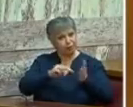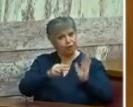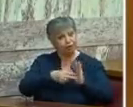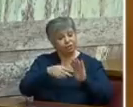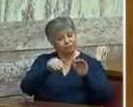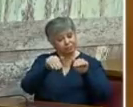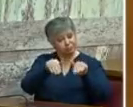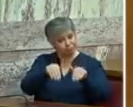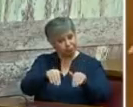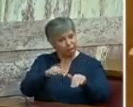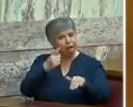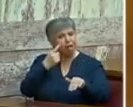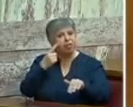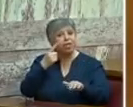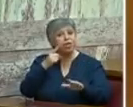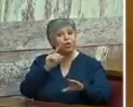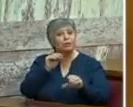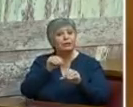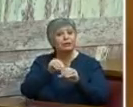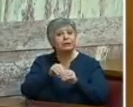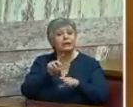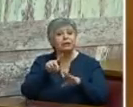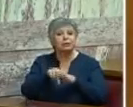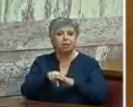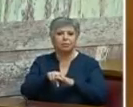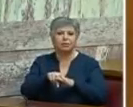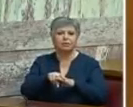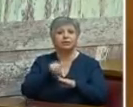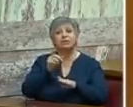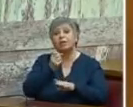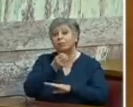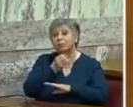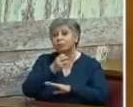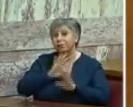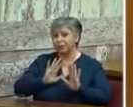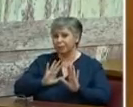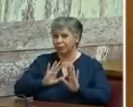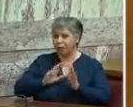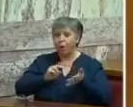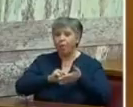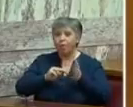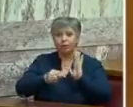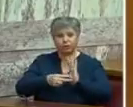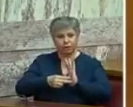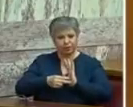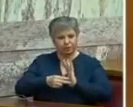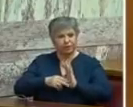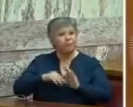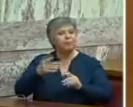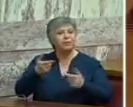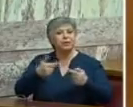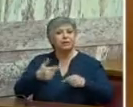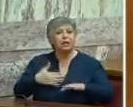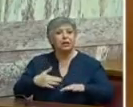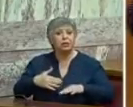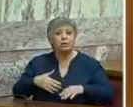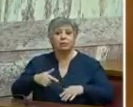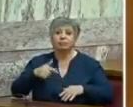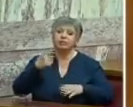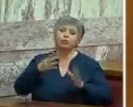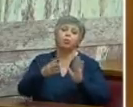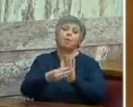λογαριασμοί. Αλλά τι θέλατε εσείς, να πούμε εδώ ότι ναι, έχει ευθύνη ο κύριος Γεωργιάδης, ας